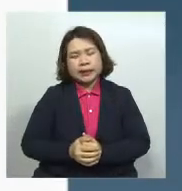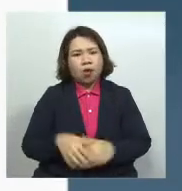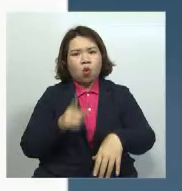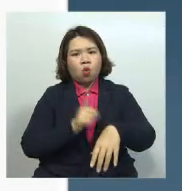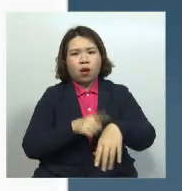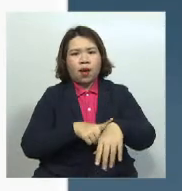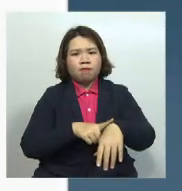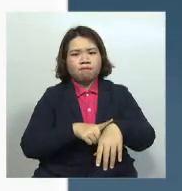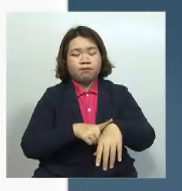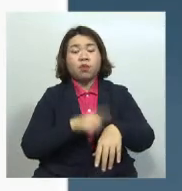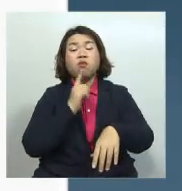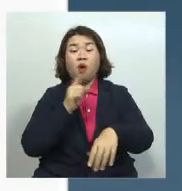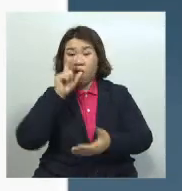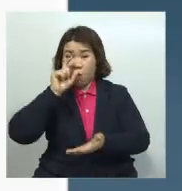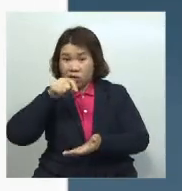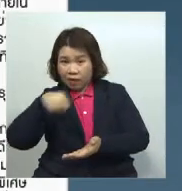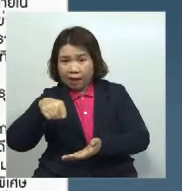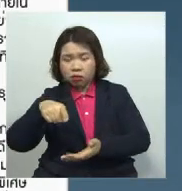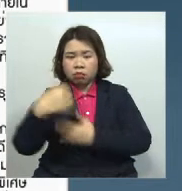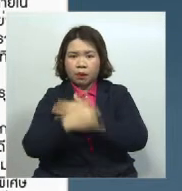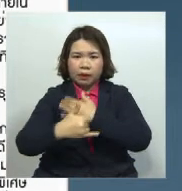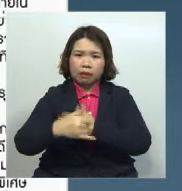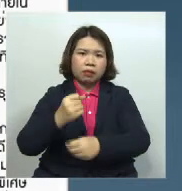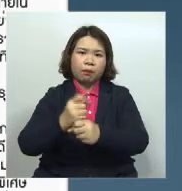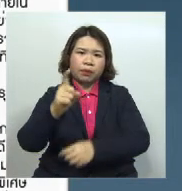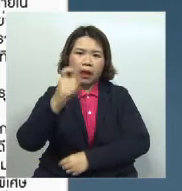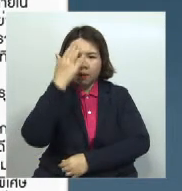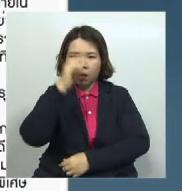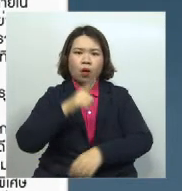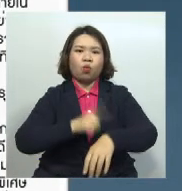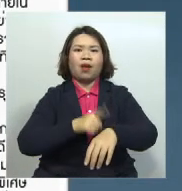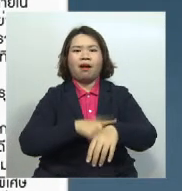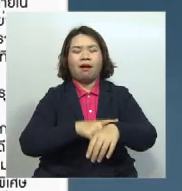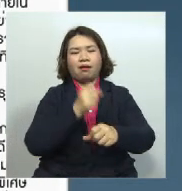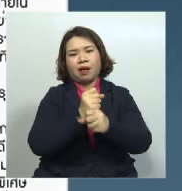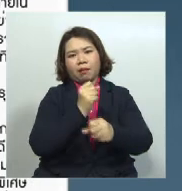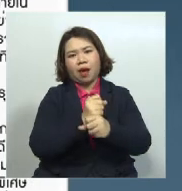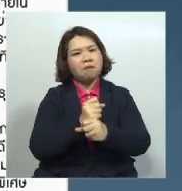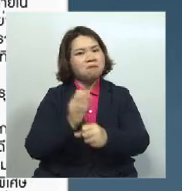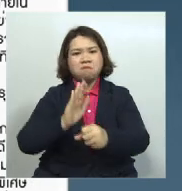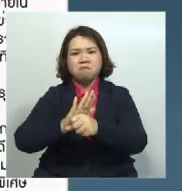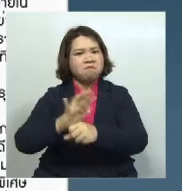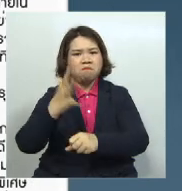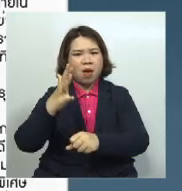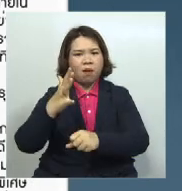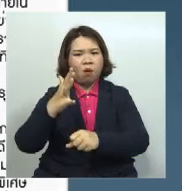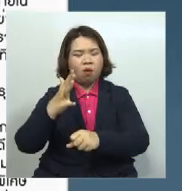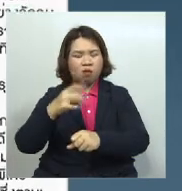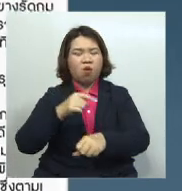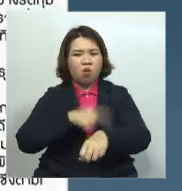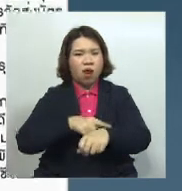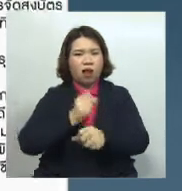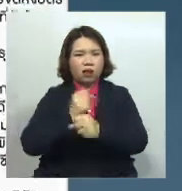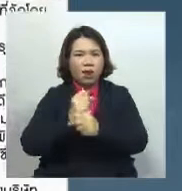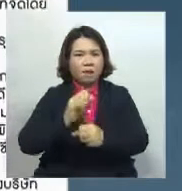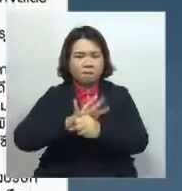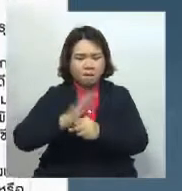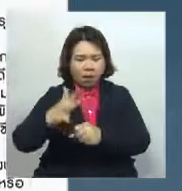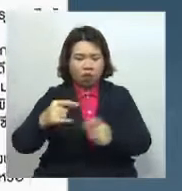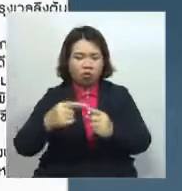น